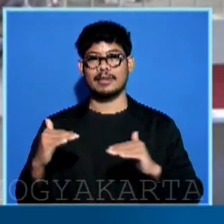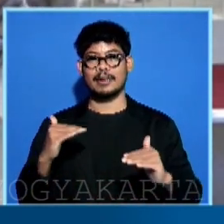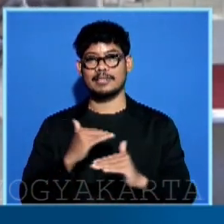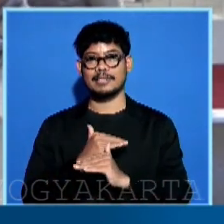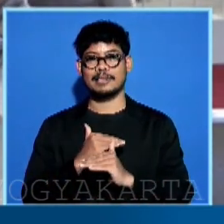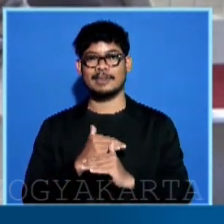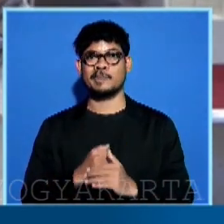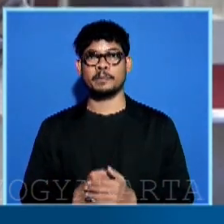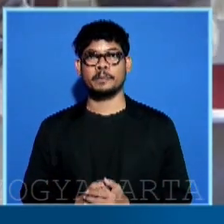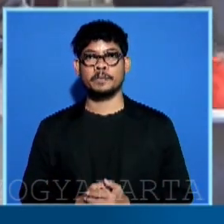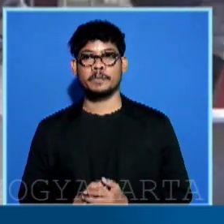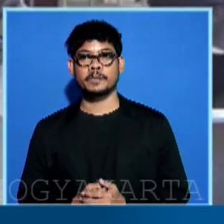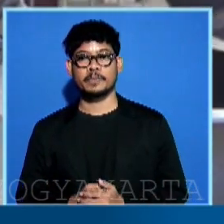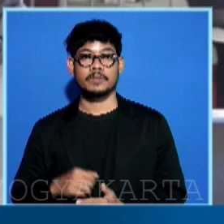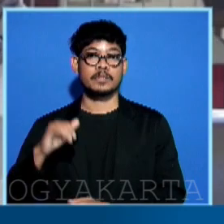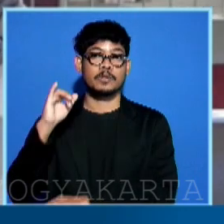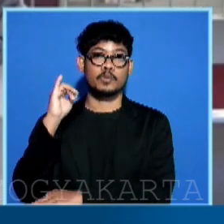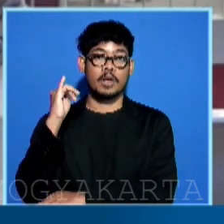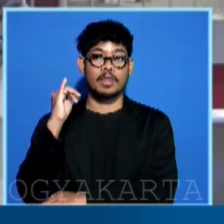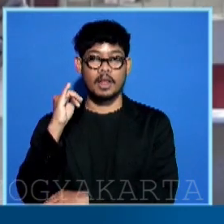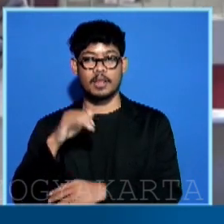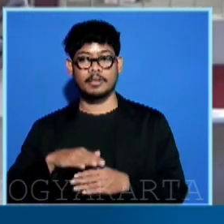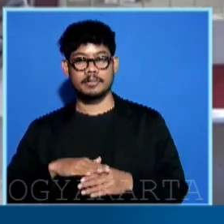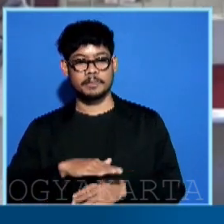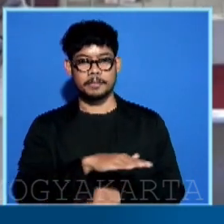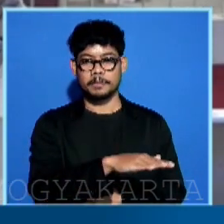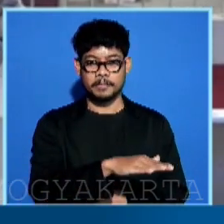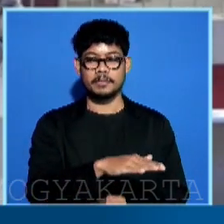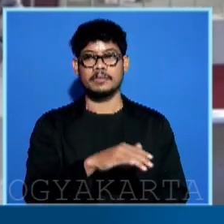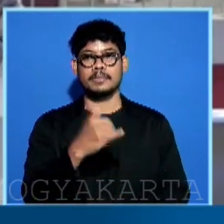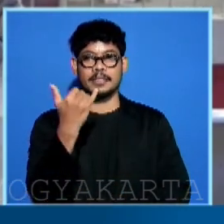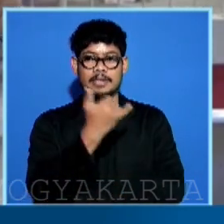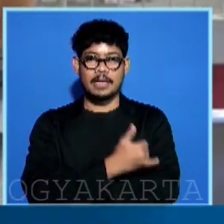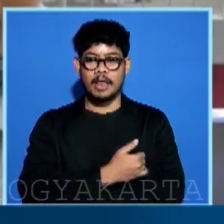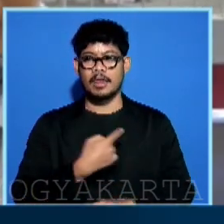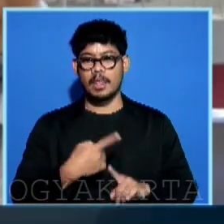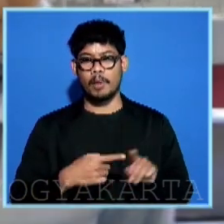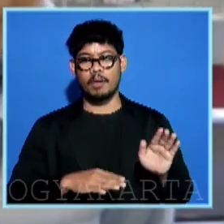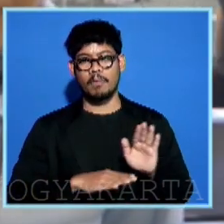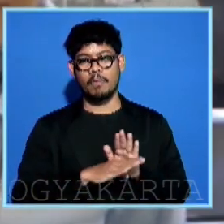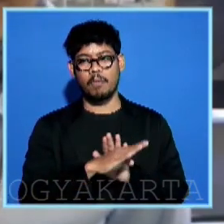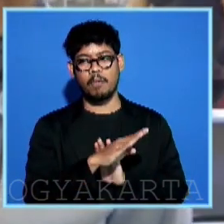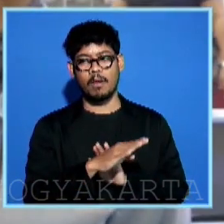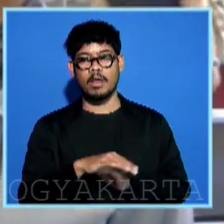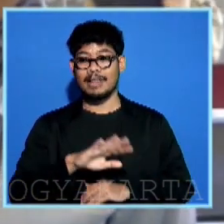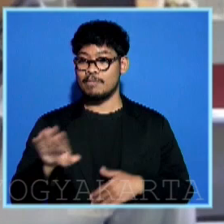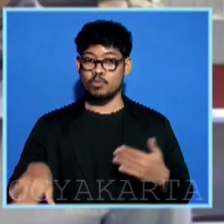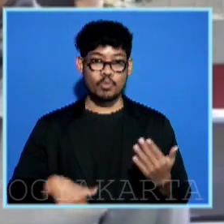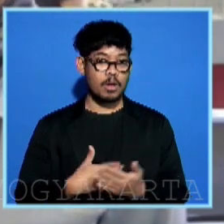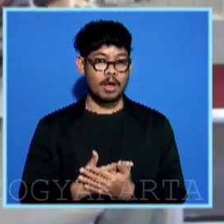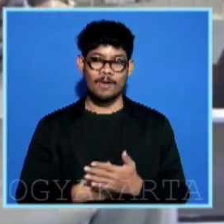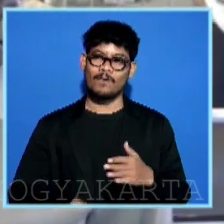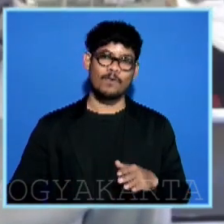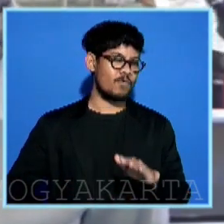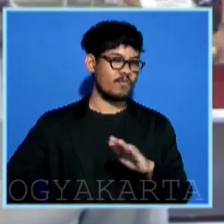Jogja ke bandaraya juga sudah cukup meningkat ini melihat selalu penuh kami perkirakan dibanding tahun